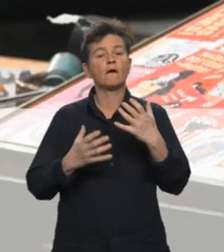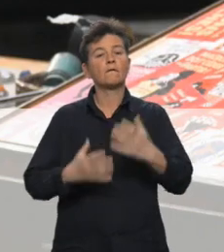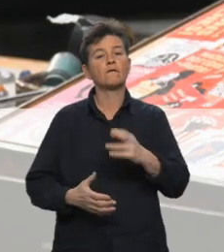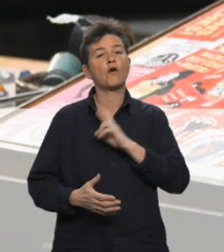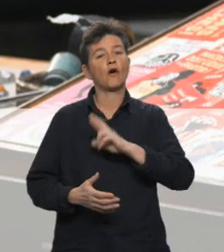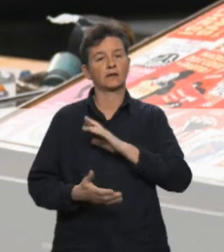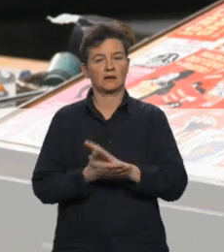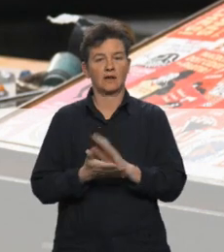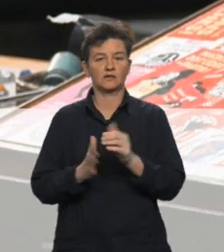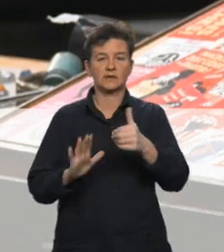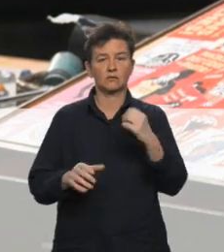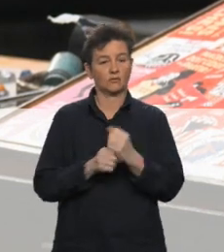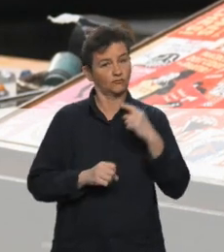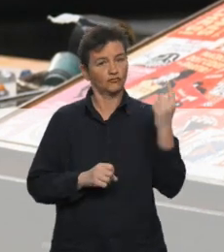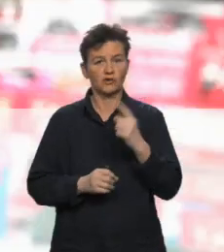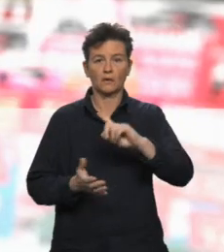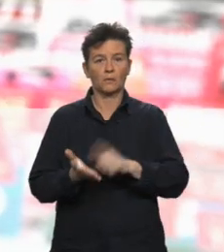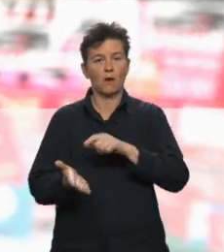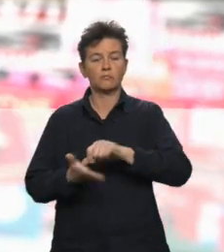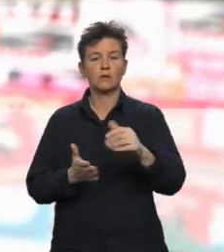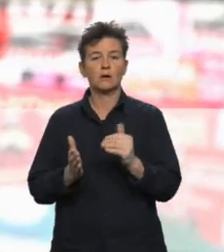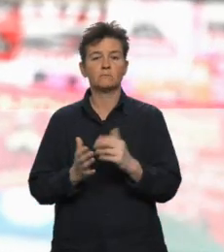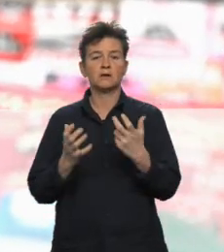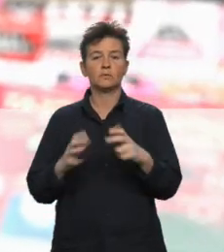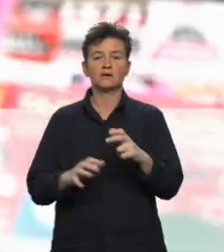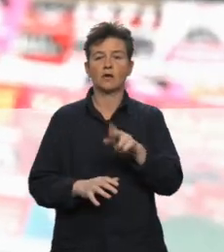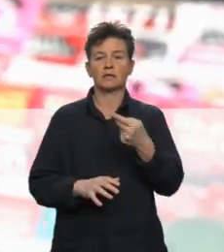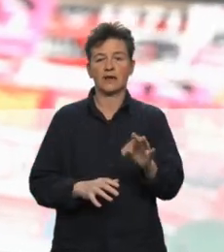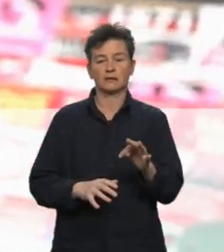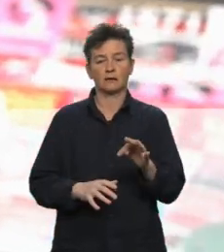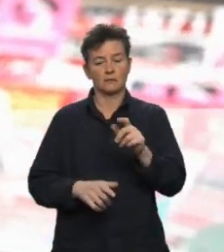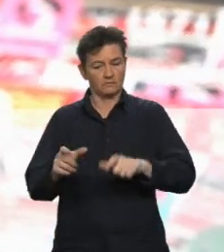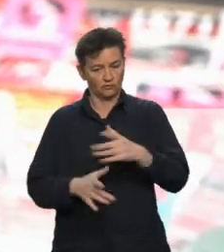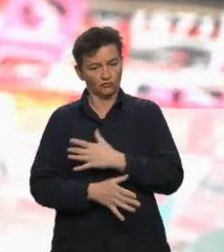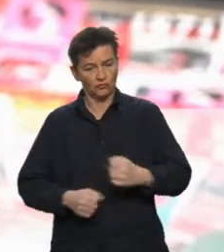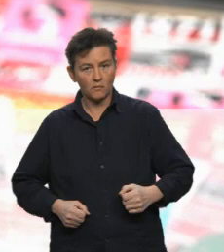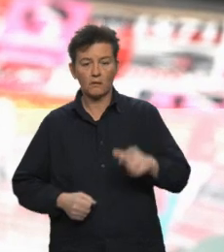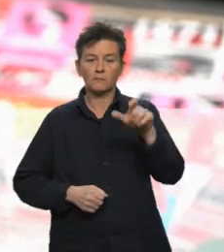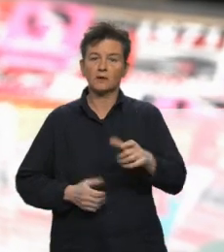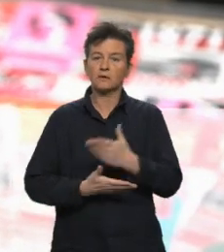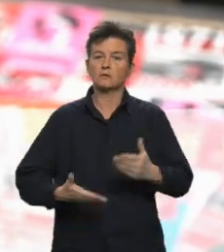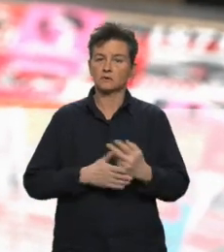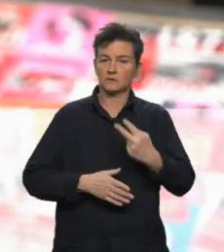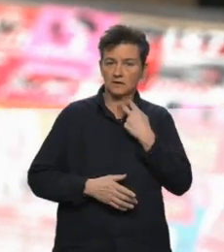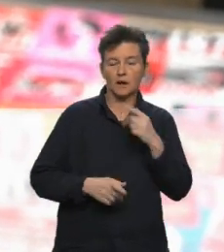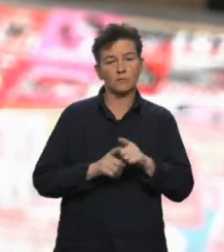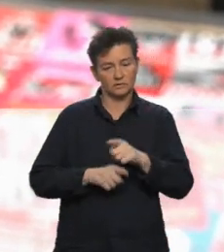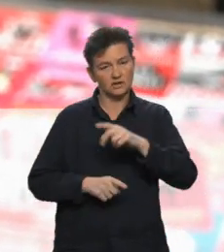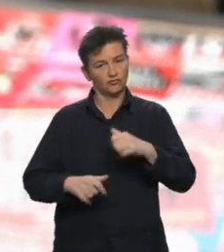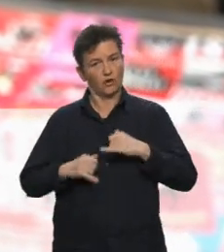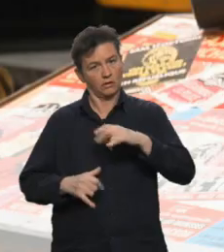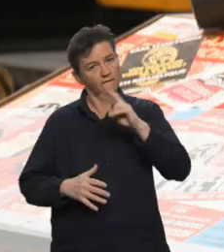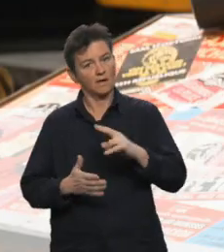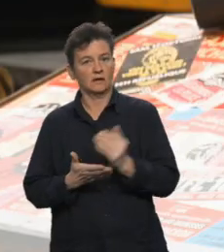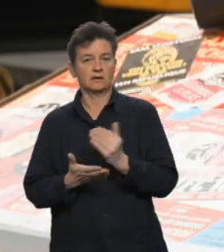la retraite à 60 ans et donner un revenu à tout le monde, à 1800 euros net, pour les chômeurs, les personnes en situation de handicap et un pré-salaire